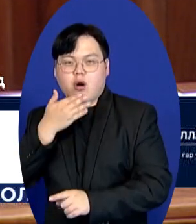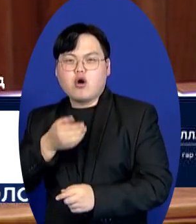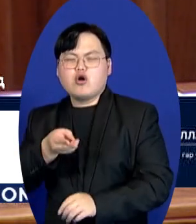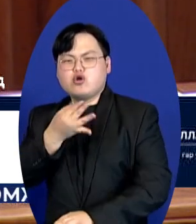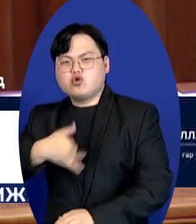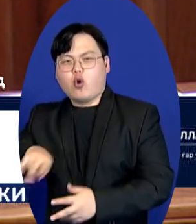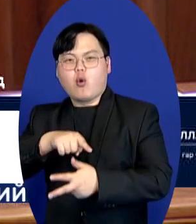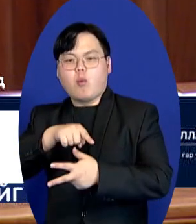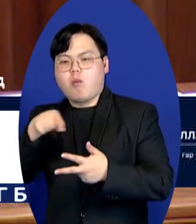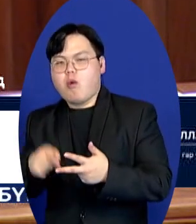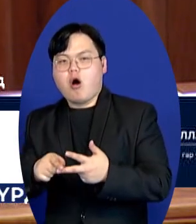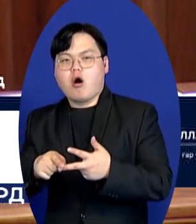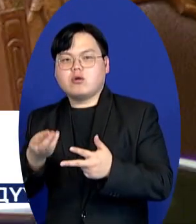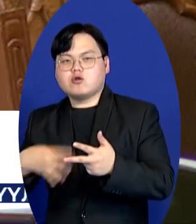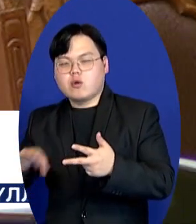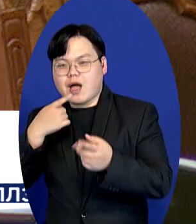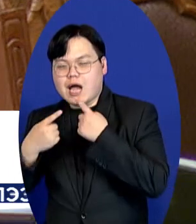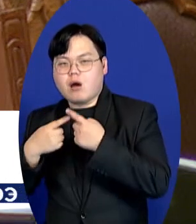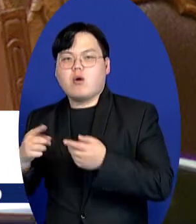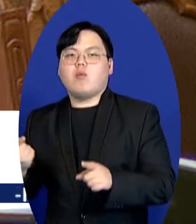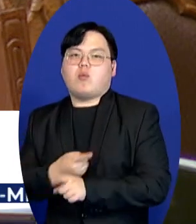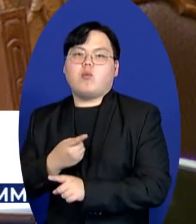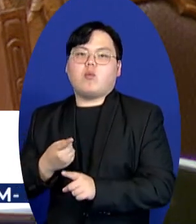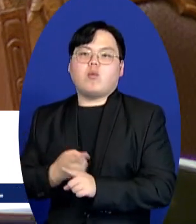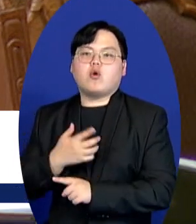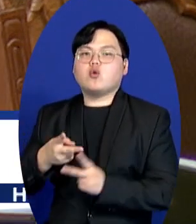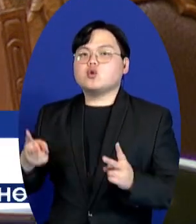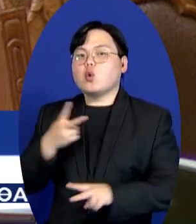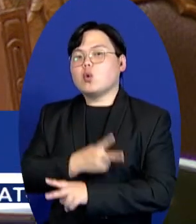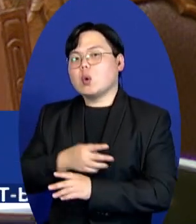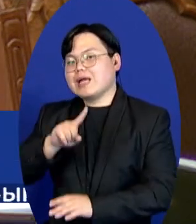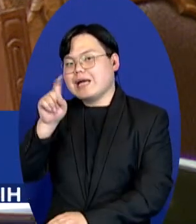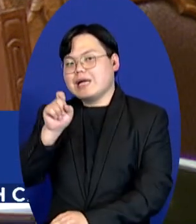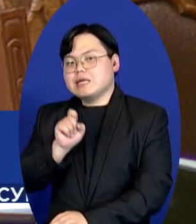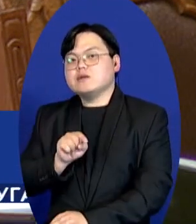эцсийн шийдвэр гаргасан асуудал өөрөө зөвсөж байгаа юм. Эцсийн тайлбарлагтаа үндсэн хуулийн асуудлыг